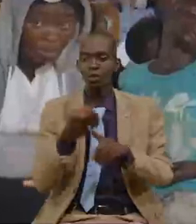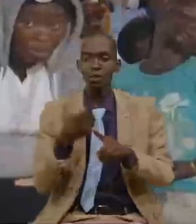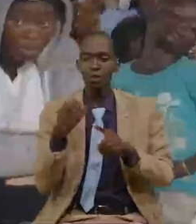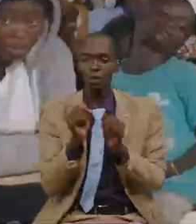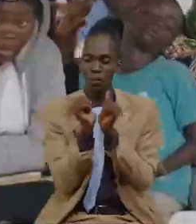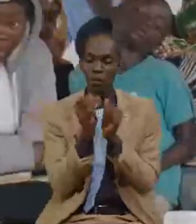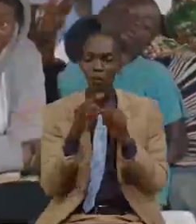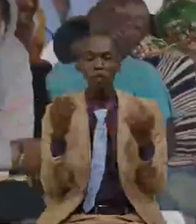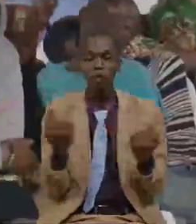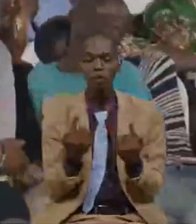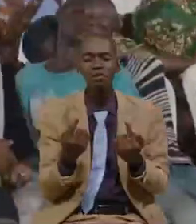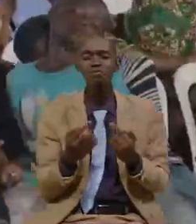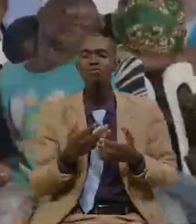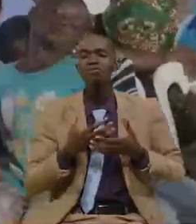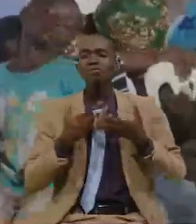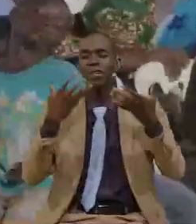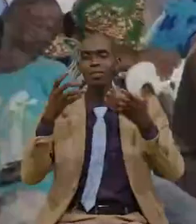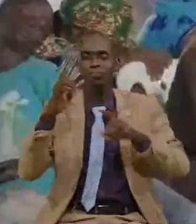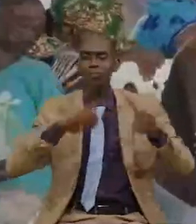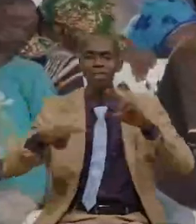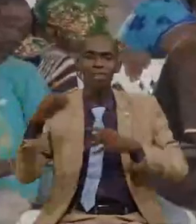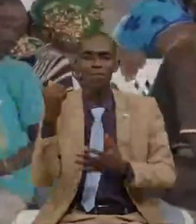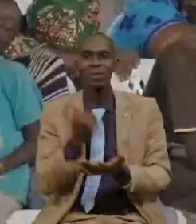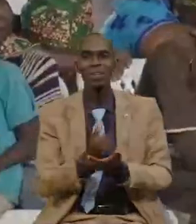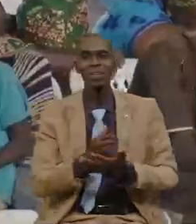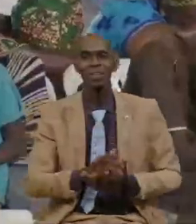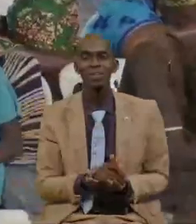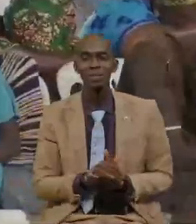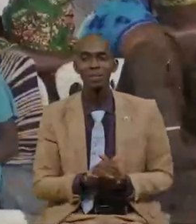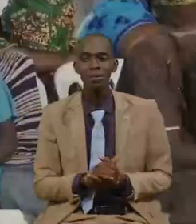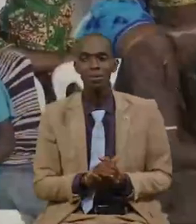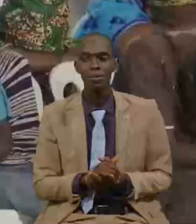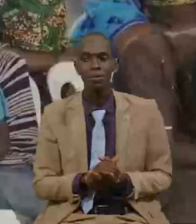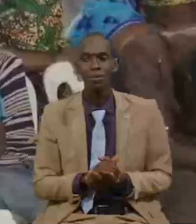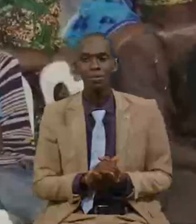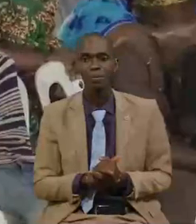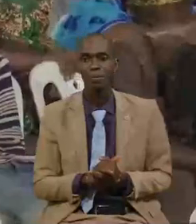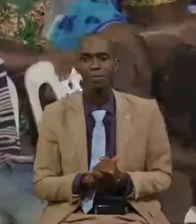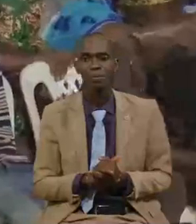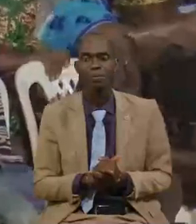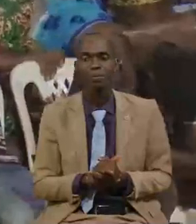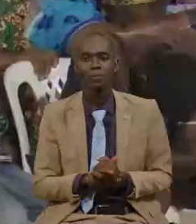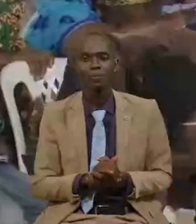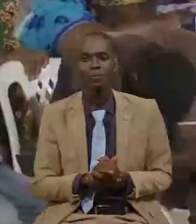délié de la servitude du péché, pourrais-je entendre votre Amen?